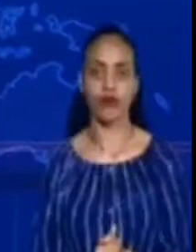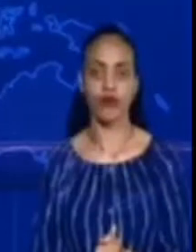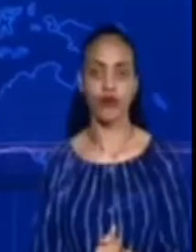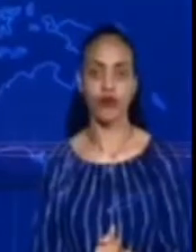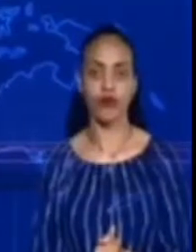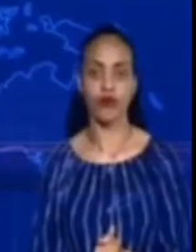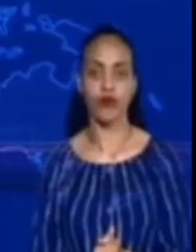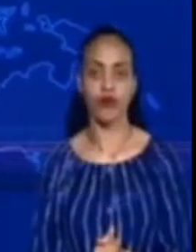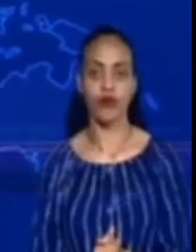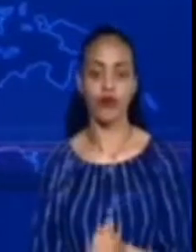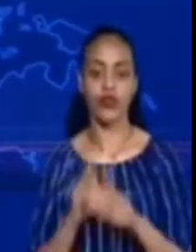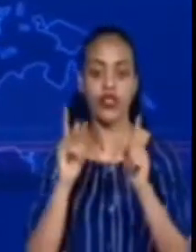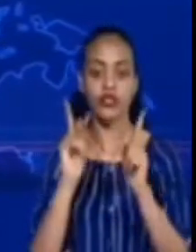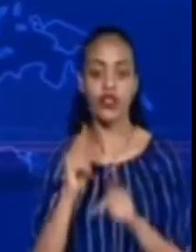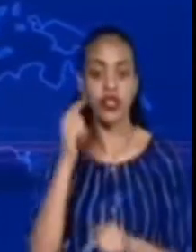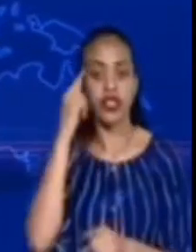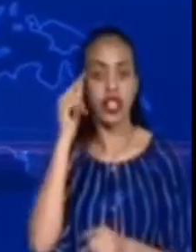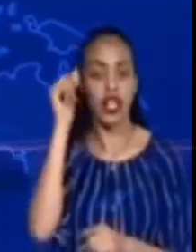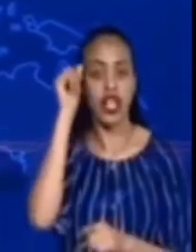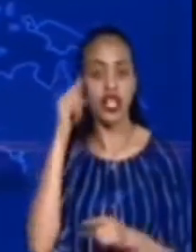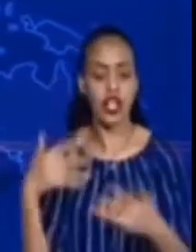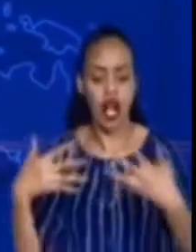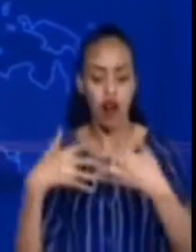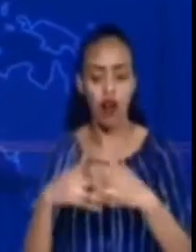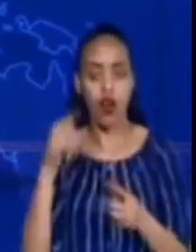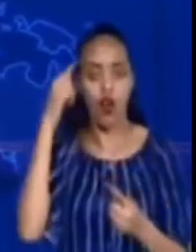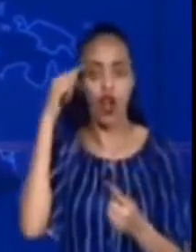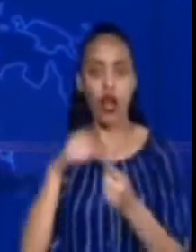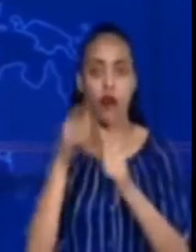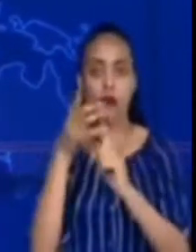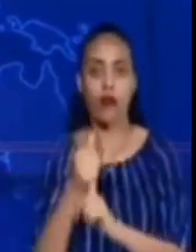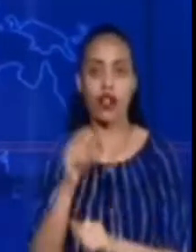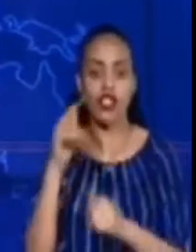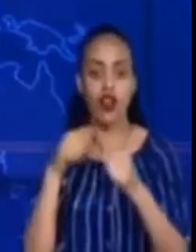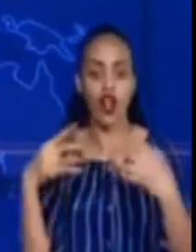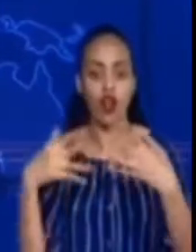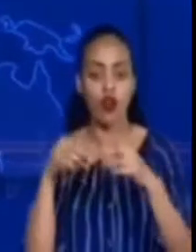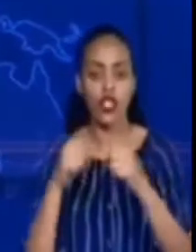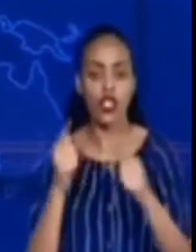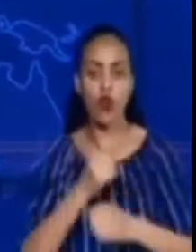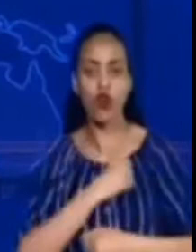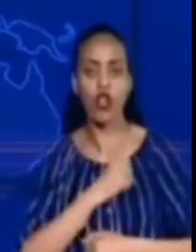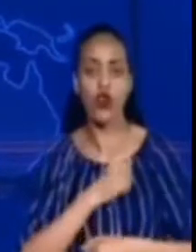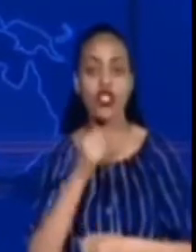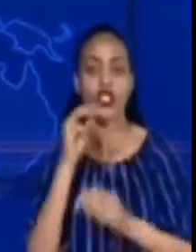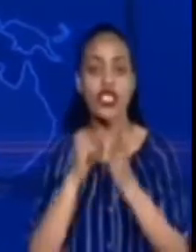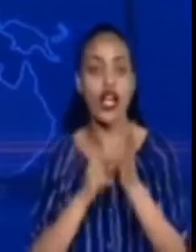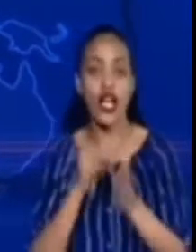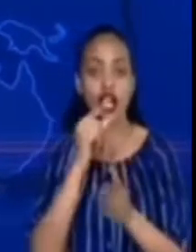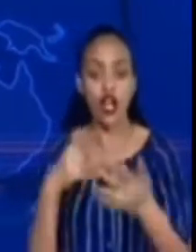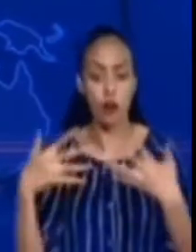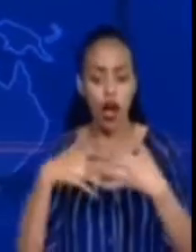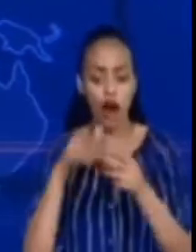በይ ቤንት ፊ ቀረቲ ቱካንጃላተኒ ያጋራሱ